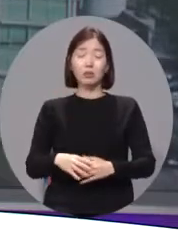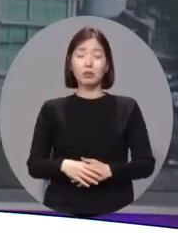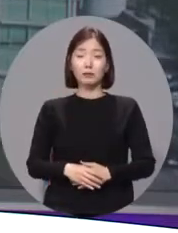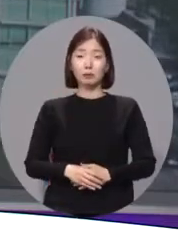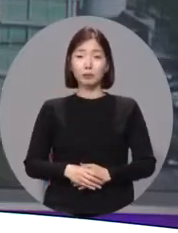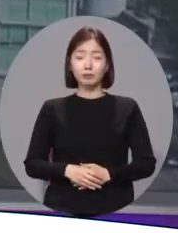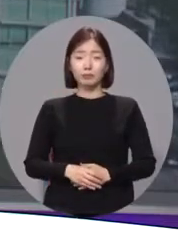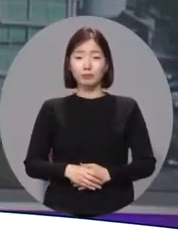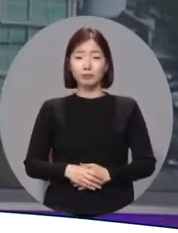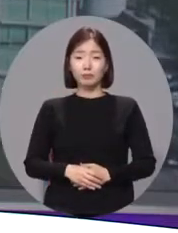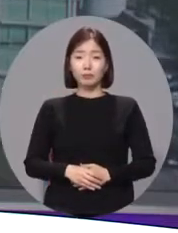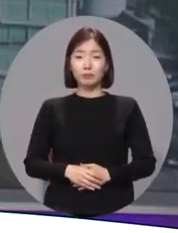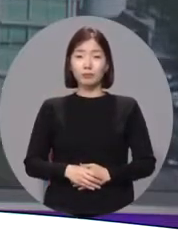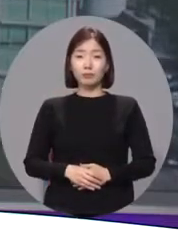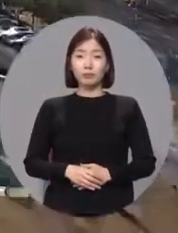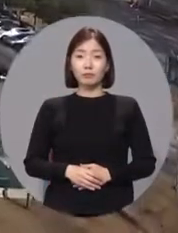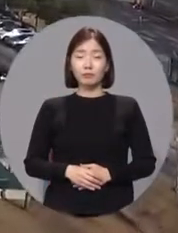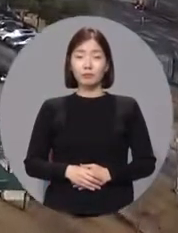취재했습니다.